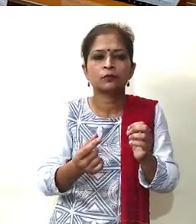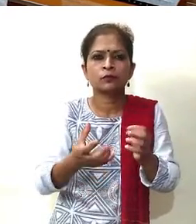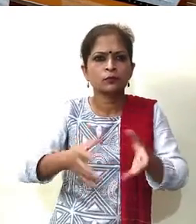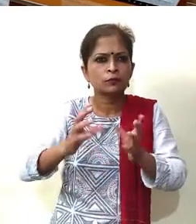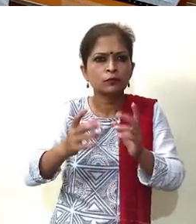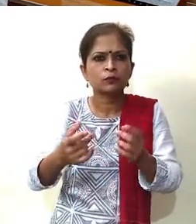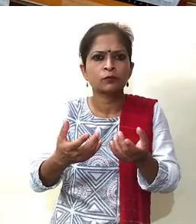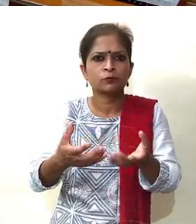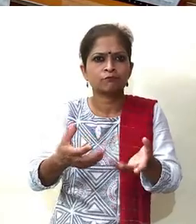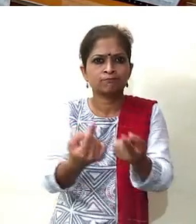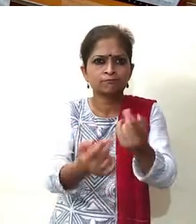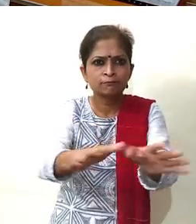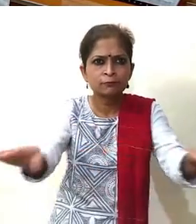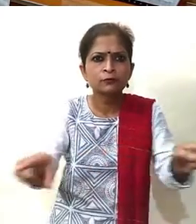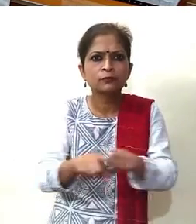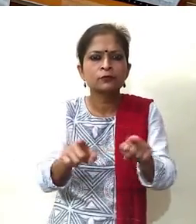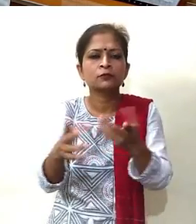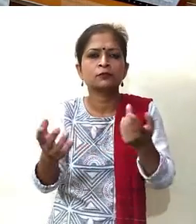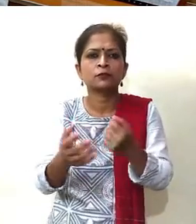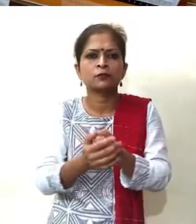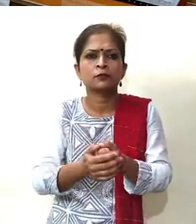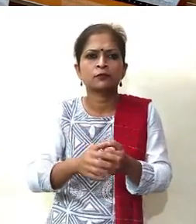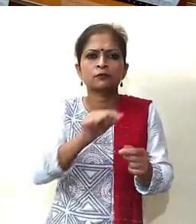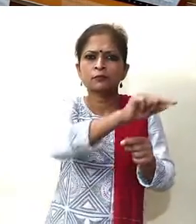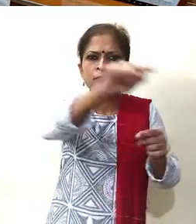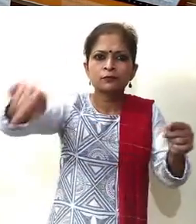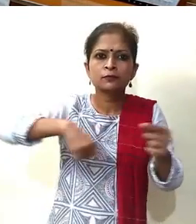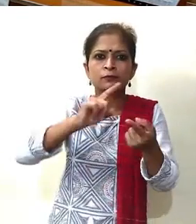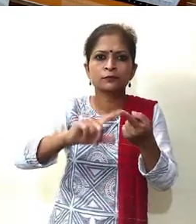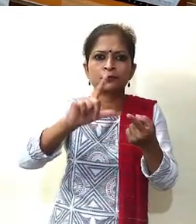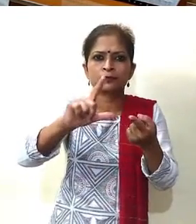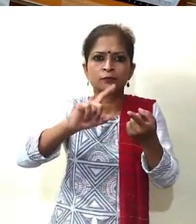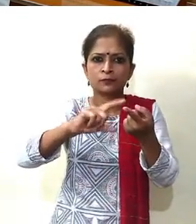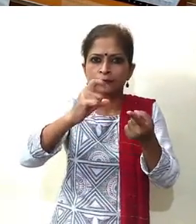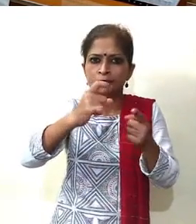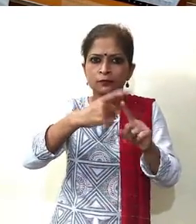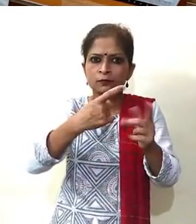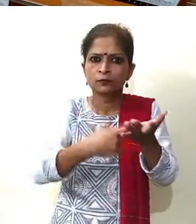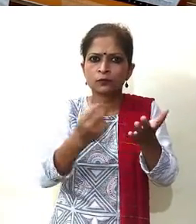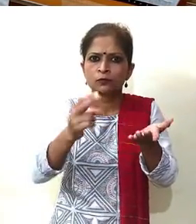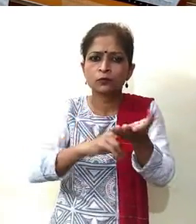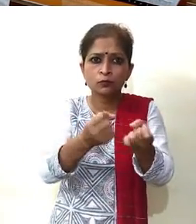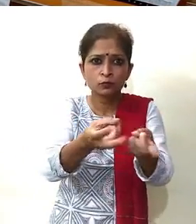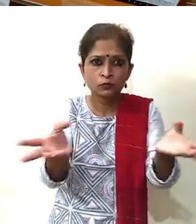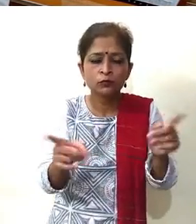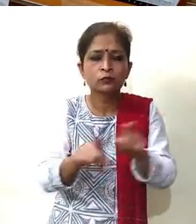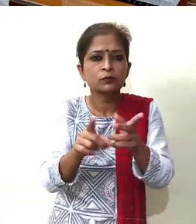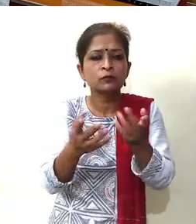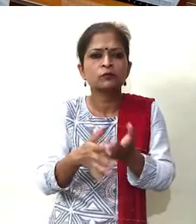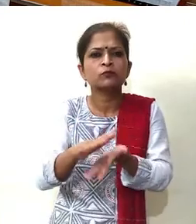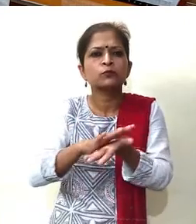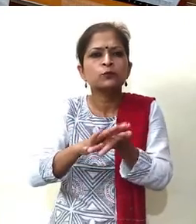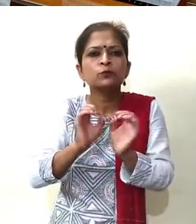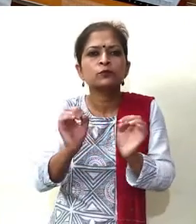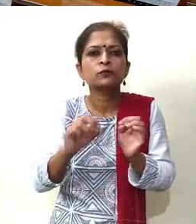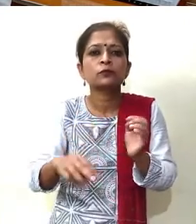के चारों तरफ कहीं इलेक्ट्रॉन्स होंगे। यानी कि शरीर का हिस्सा तो खाली खाली है, भ्रम होता है। इसलिए वो शब्द